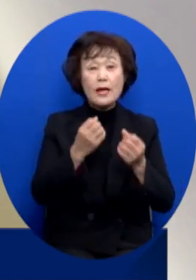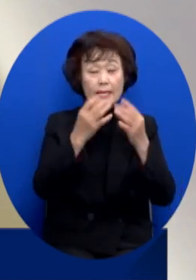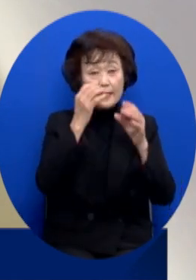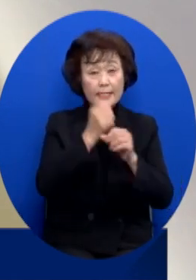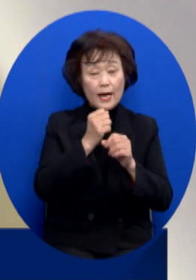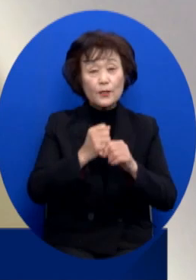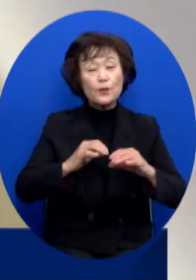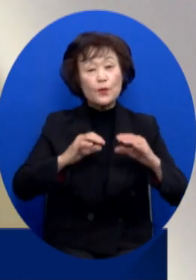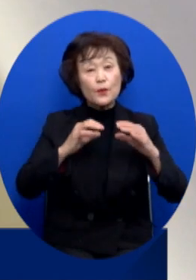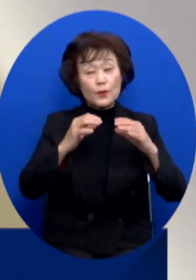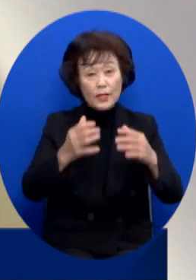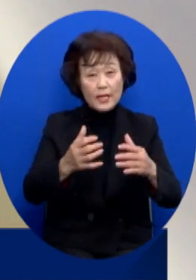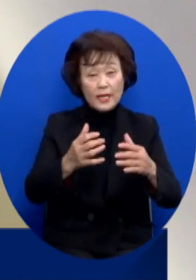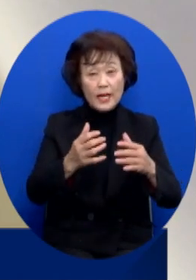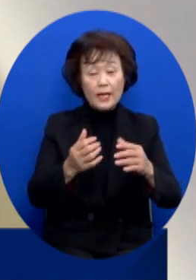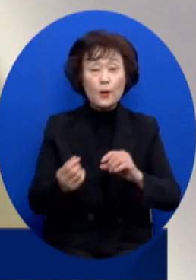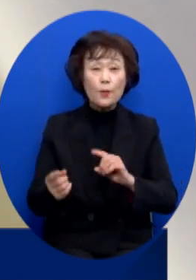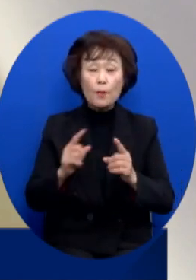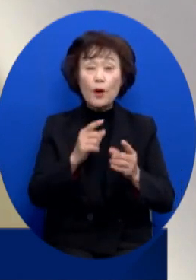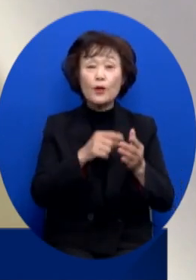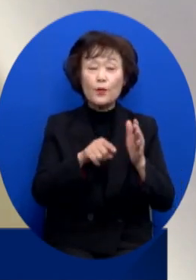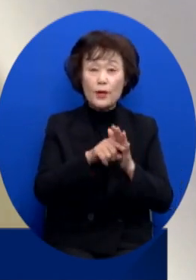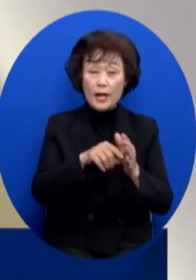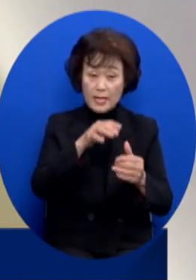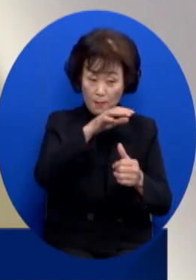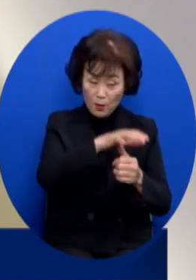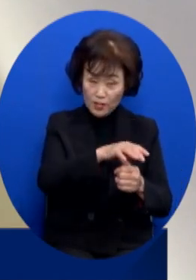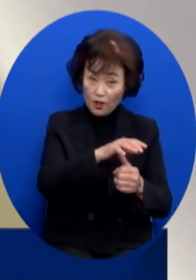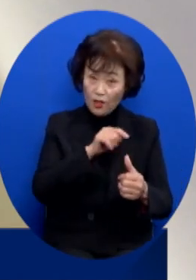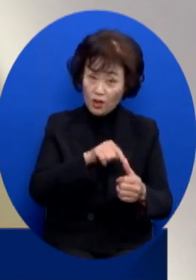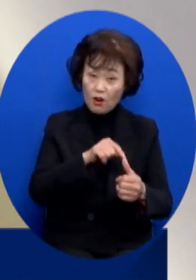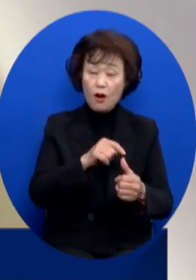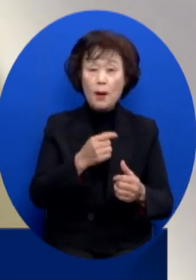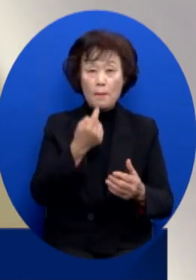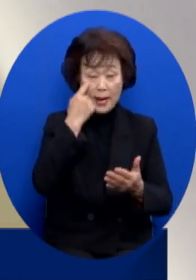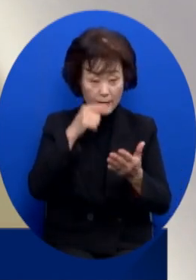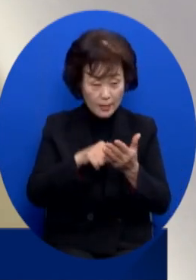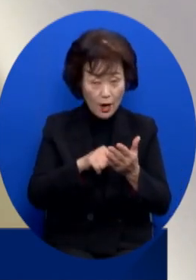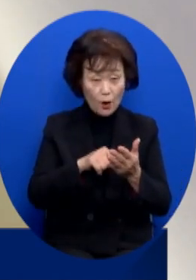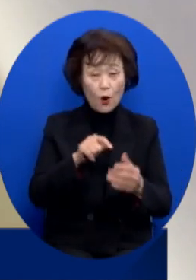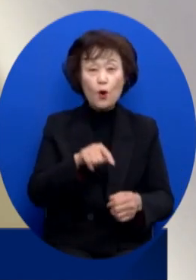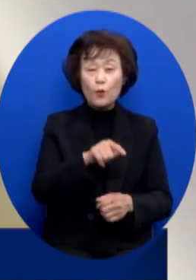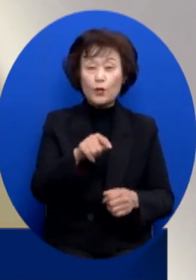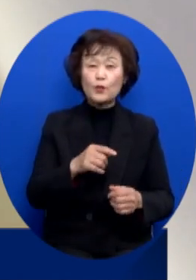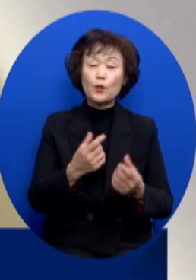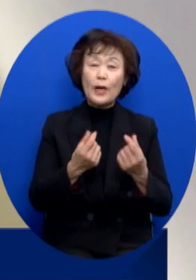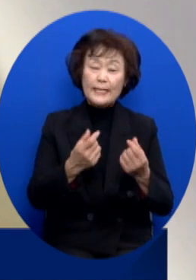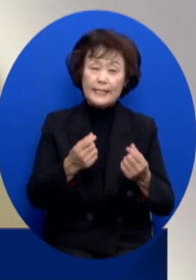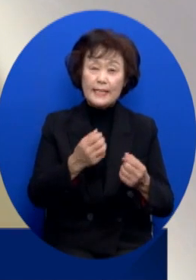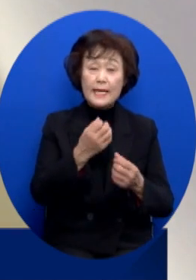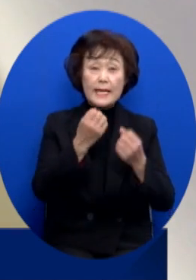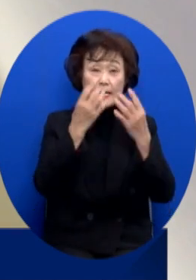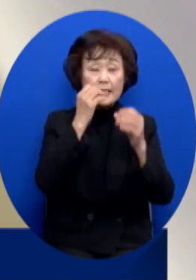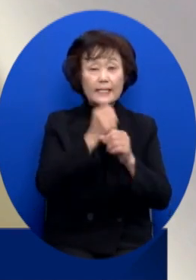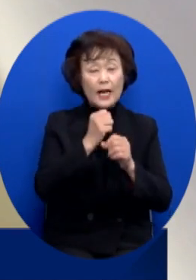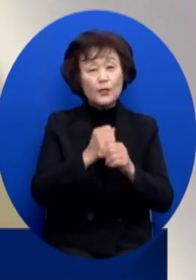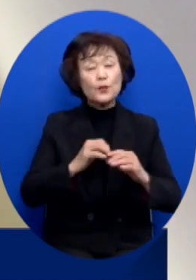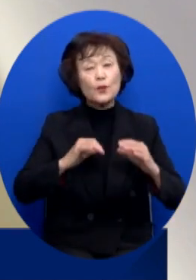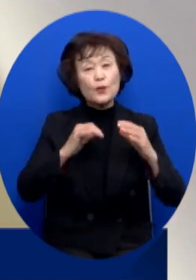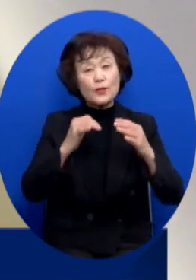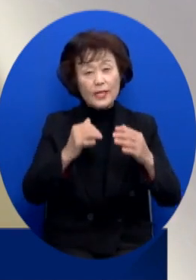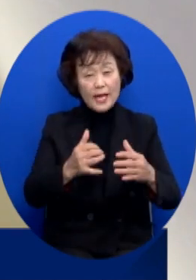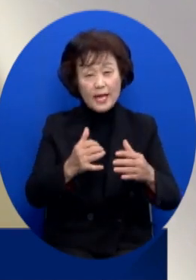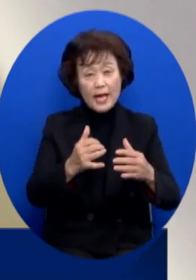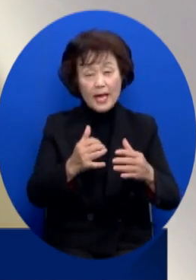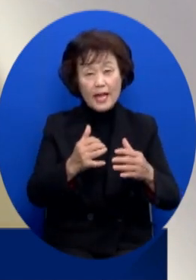회복하는 일을 해온이 버섯을 발견하고 우리도이 창소 세계를 회복하는 일에 묵묵히 임할 수